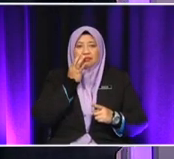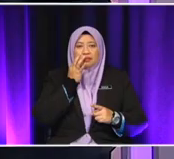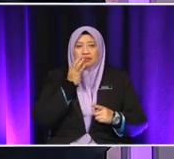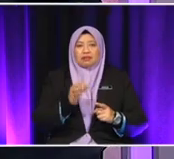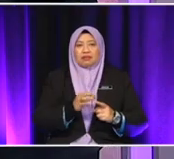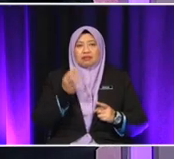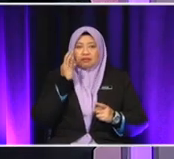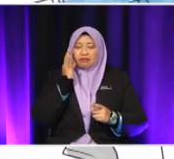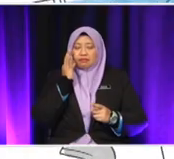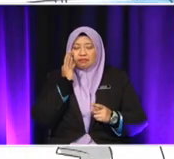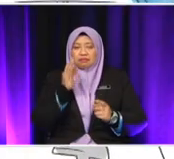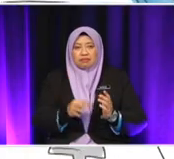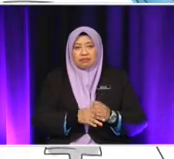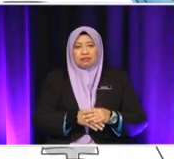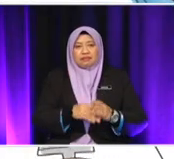berkurangnya